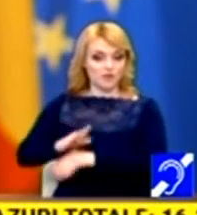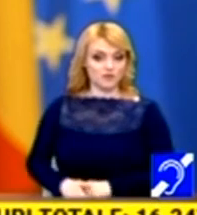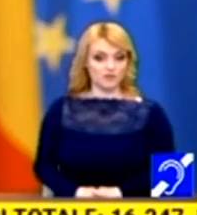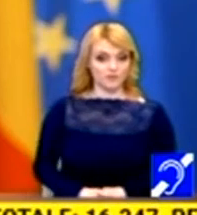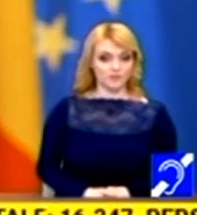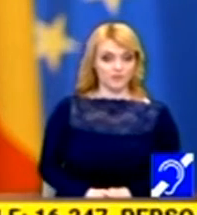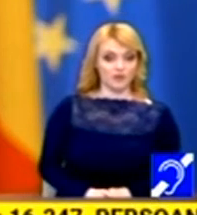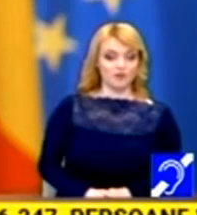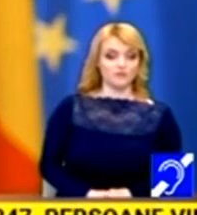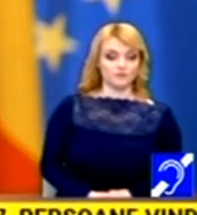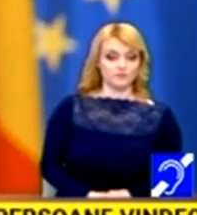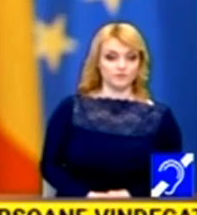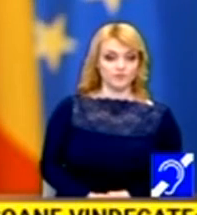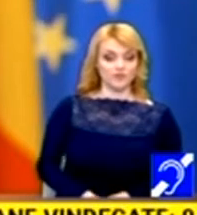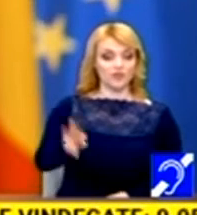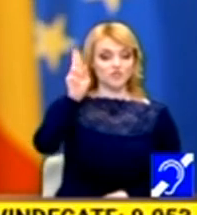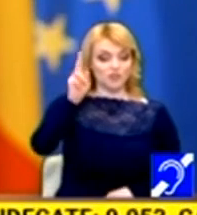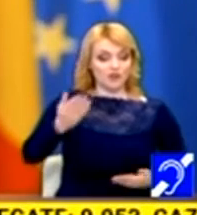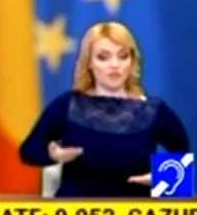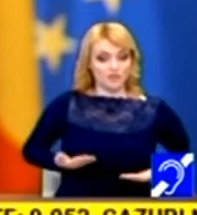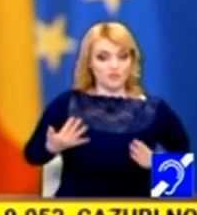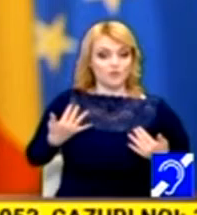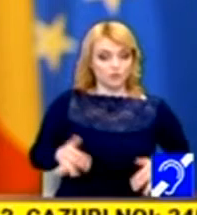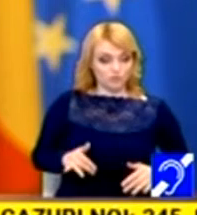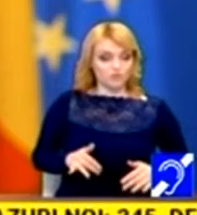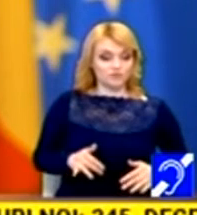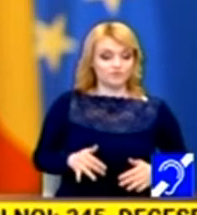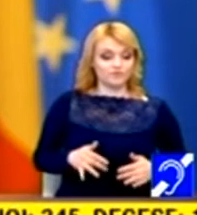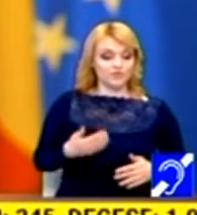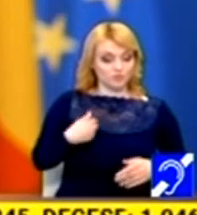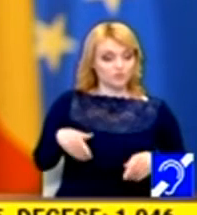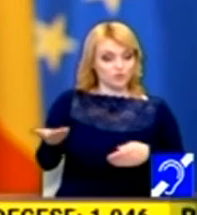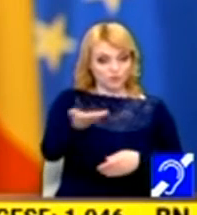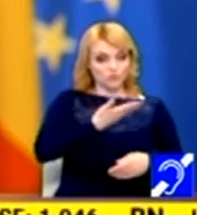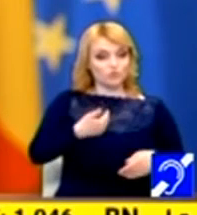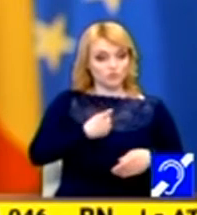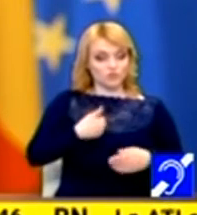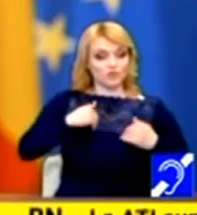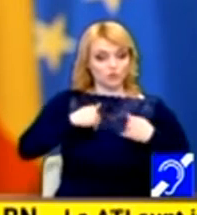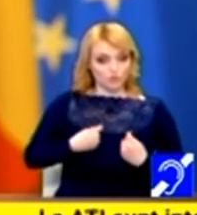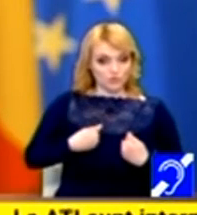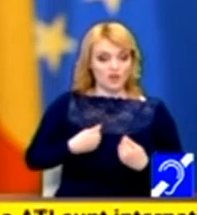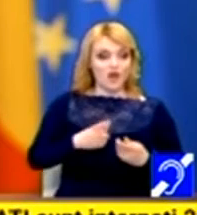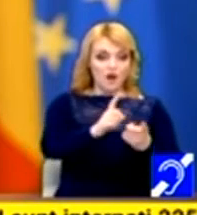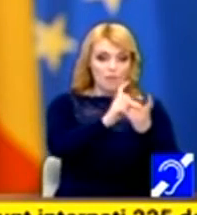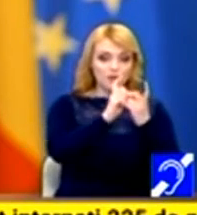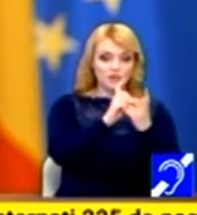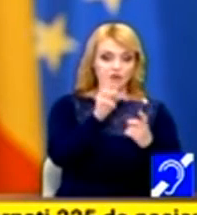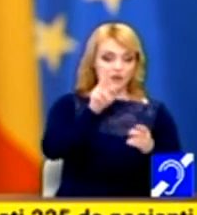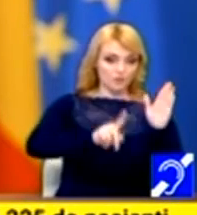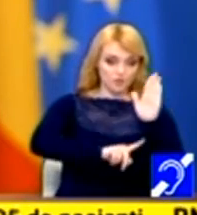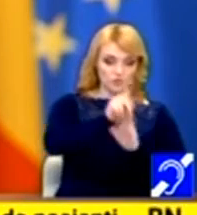Fiecare viață pierdută a însemnat o înfrângere pentru noi în bătălia pe care am început-o în